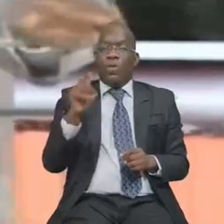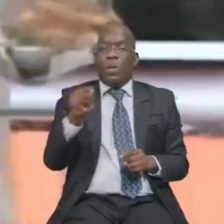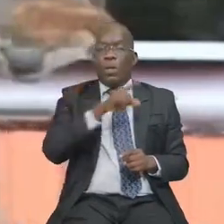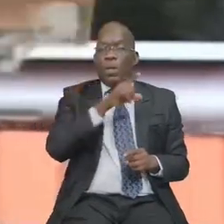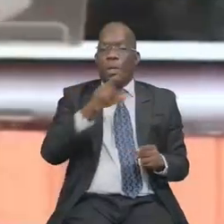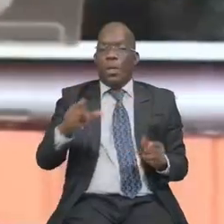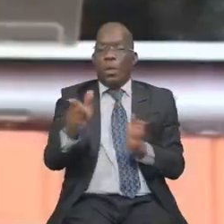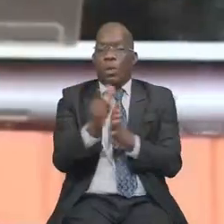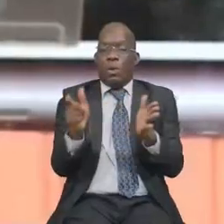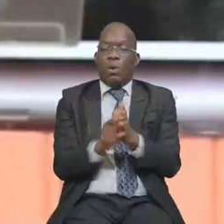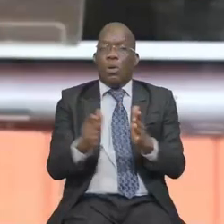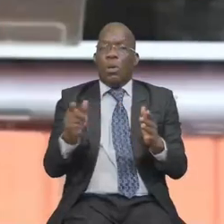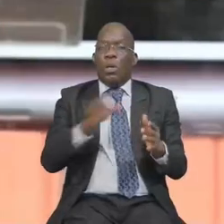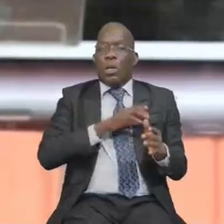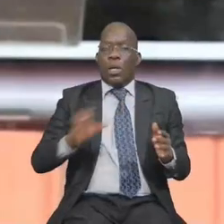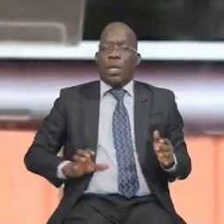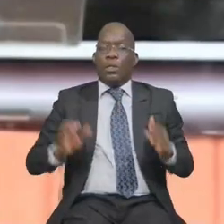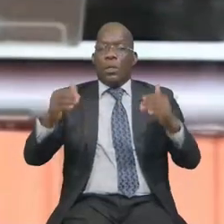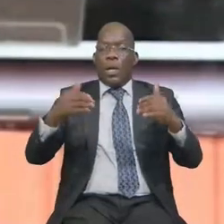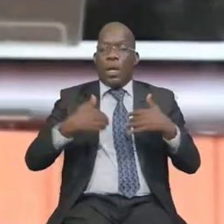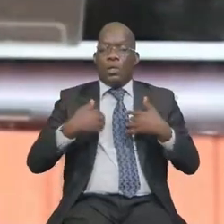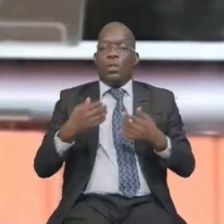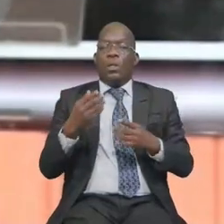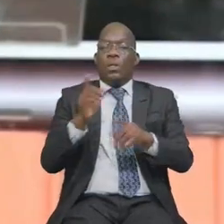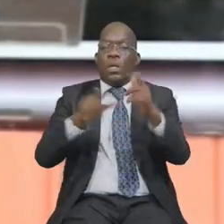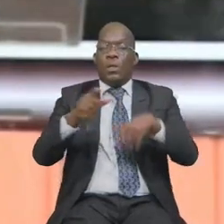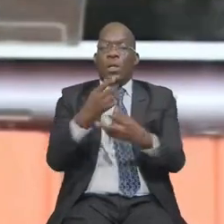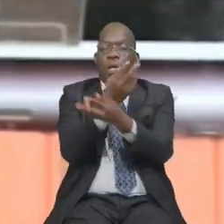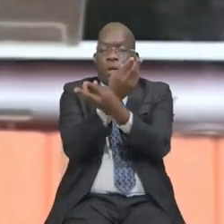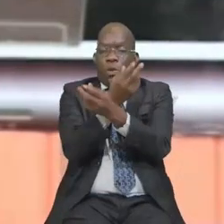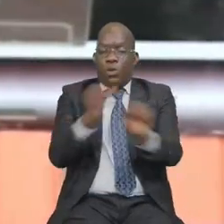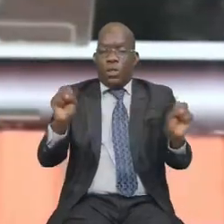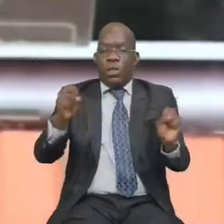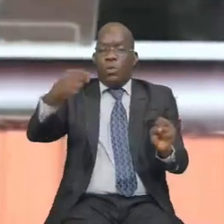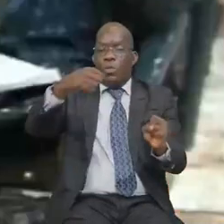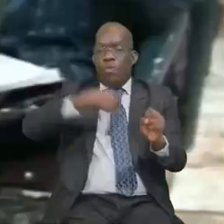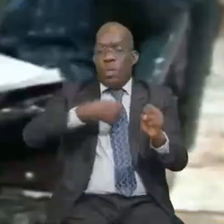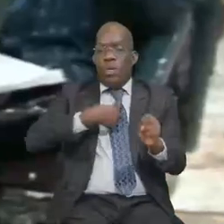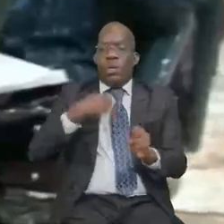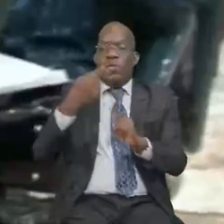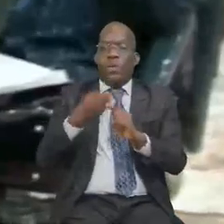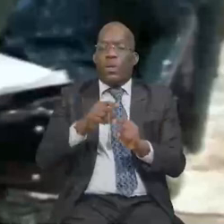Christ nous a racheté, m'a racheté de la malédiction de la loi.